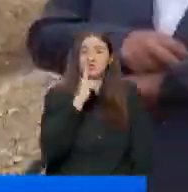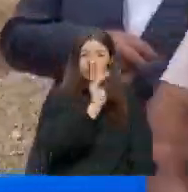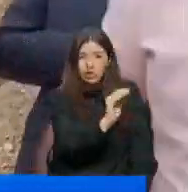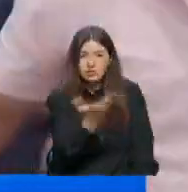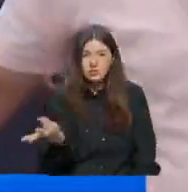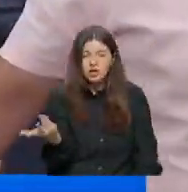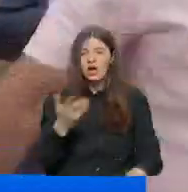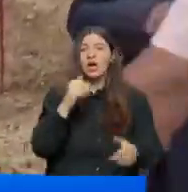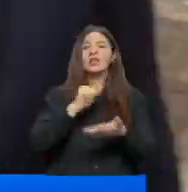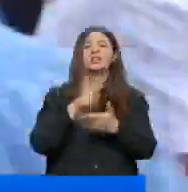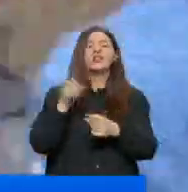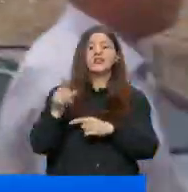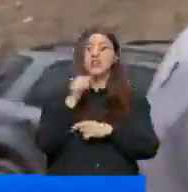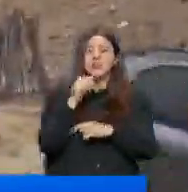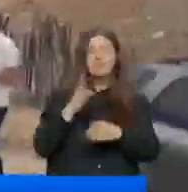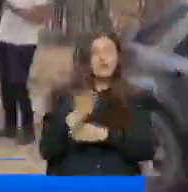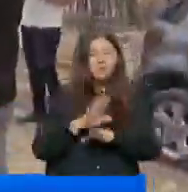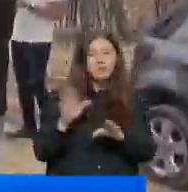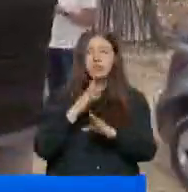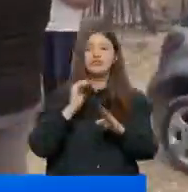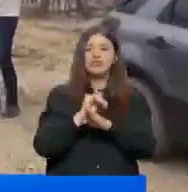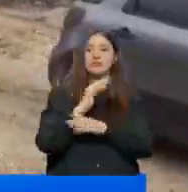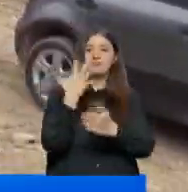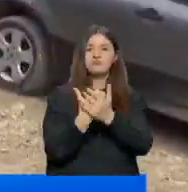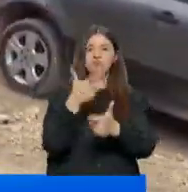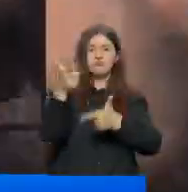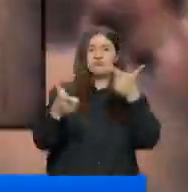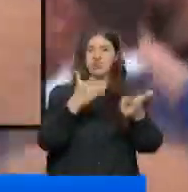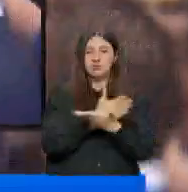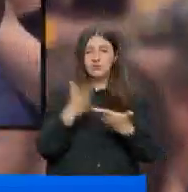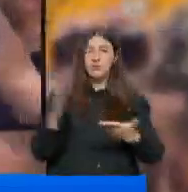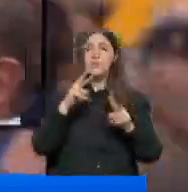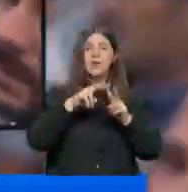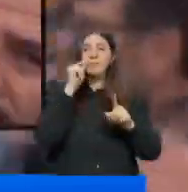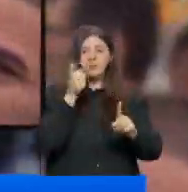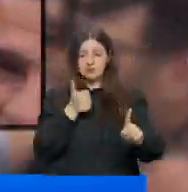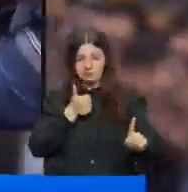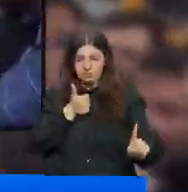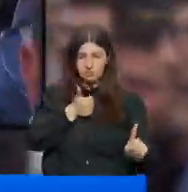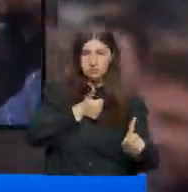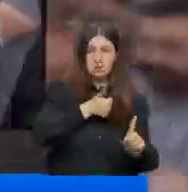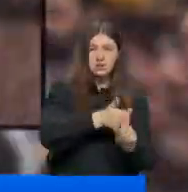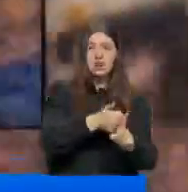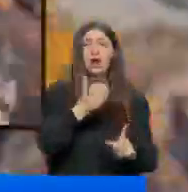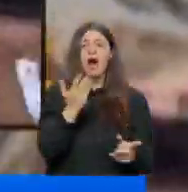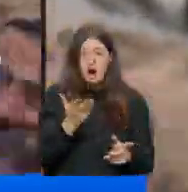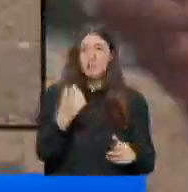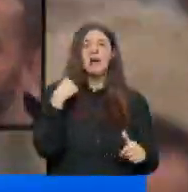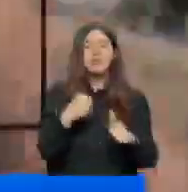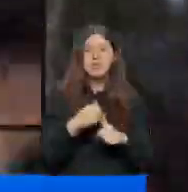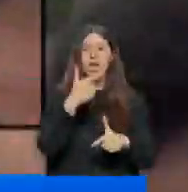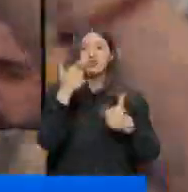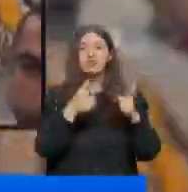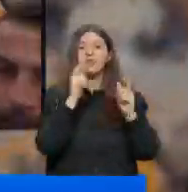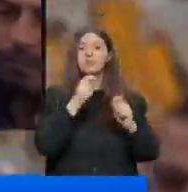ya. Gazeteci Kara Aslan vazgeçmedi. Yaşananları da kaydetmeyi sürdürdü. Mahir Ünal'ın yanına kadar gitti ama yine